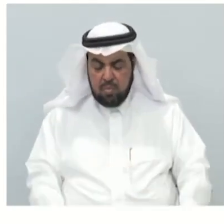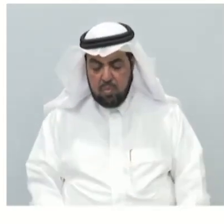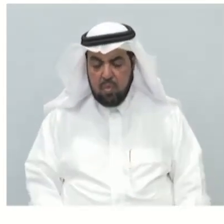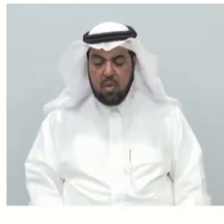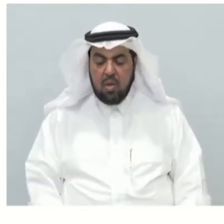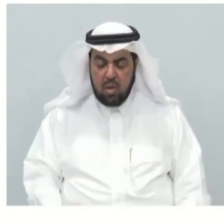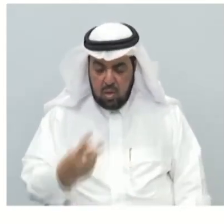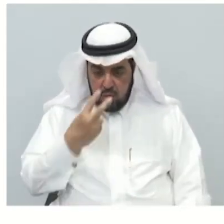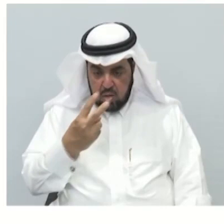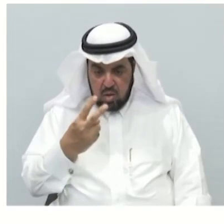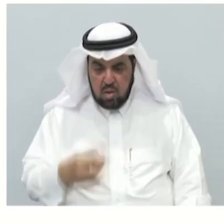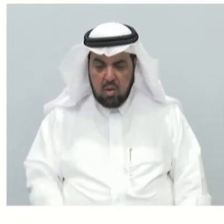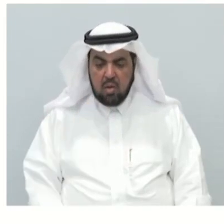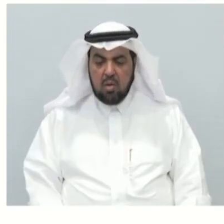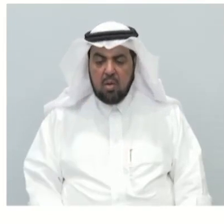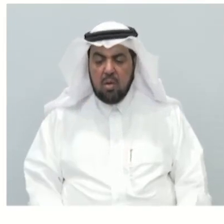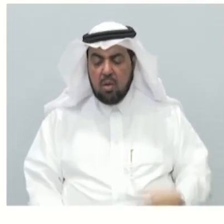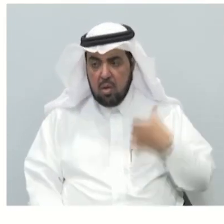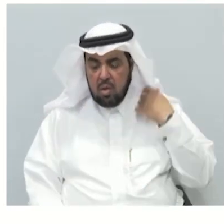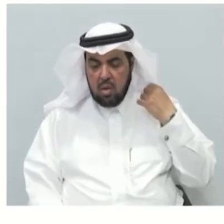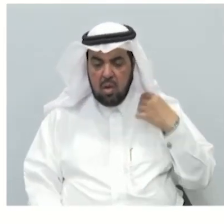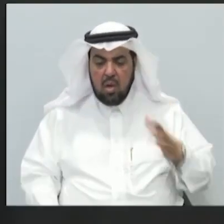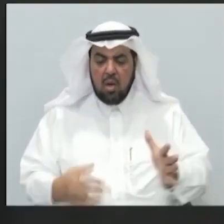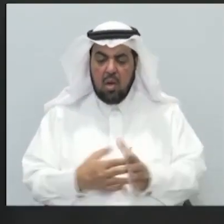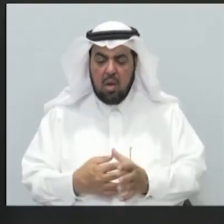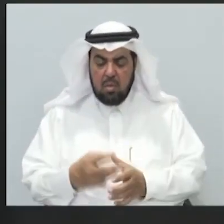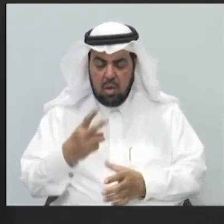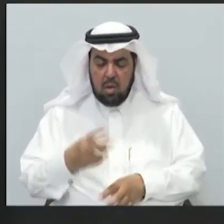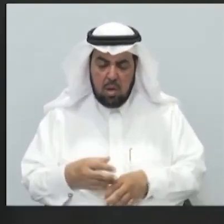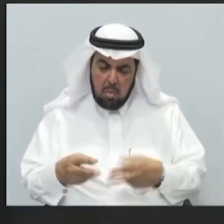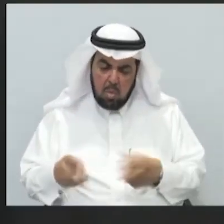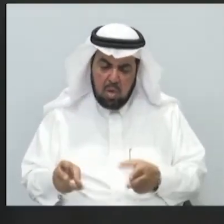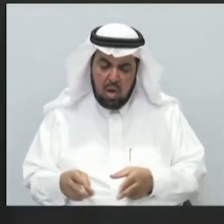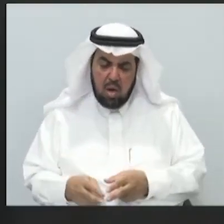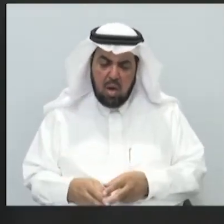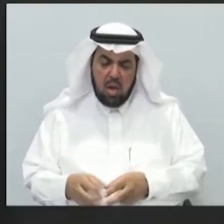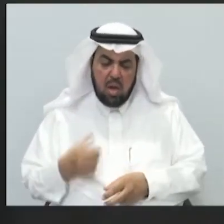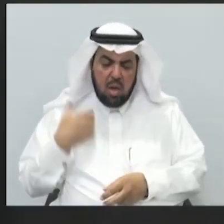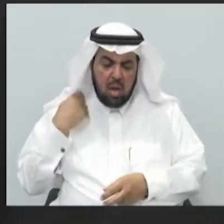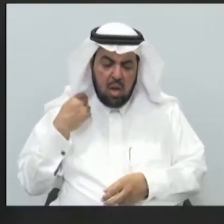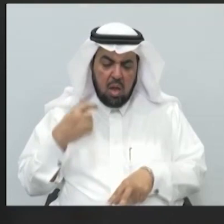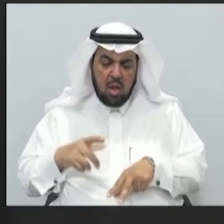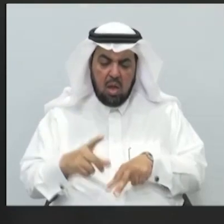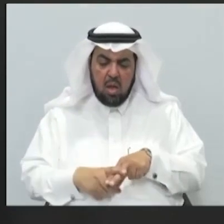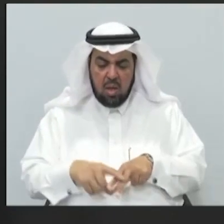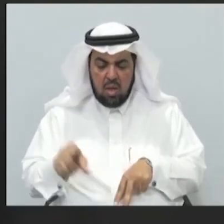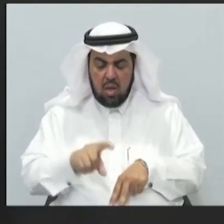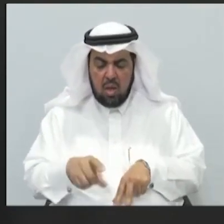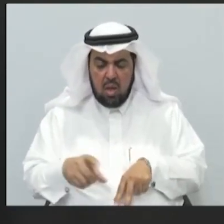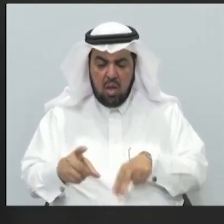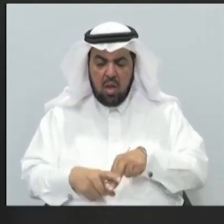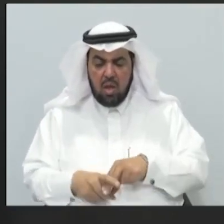بينهما نجي لحنا انتهينا الان من نظريه او مسلمه انجل سايد انجل لاحظ معي احنا قاعدين نتكلم عن